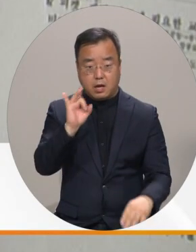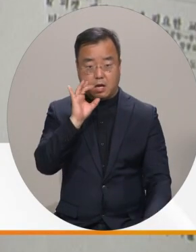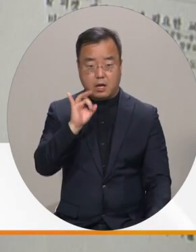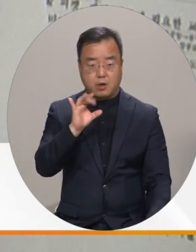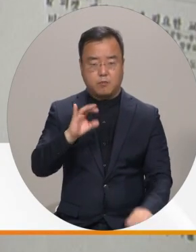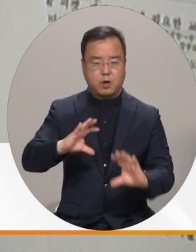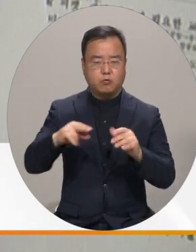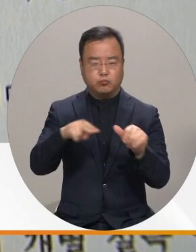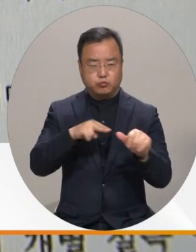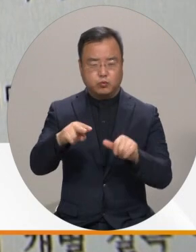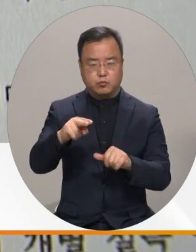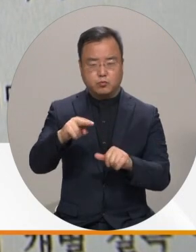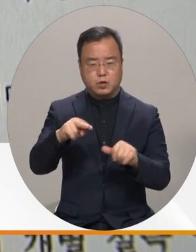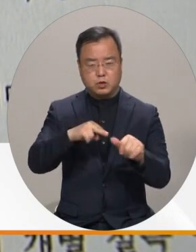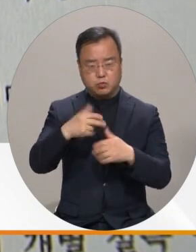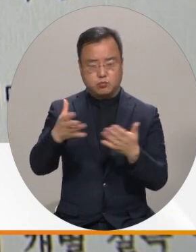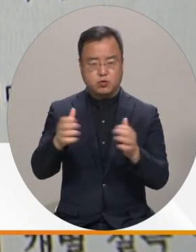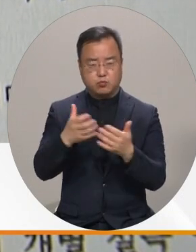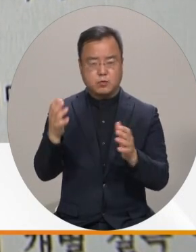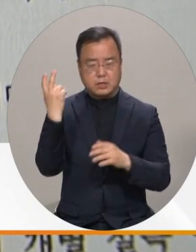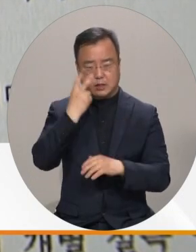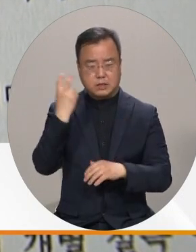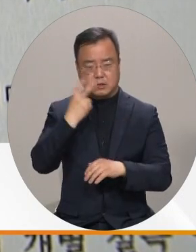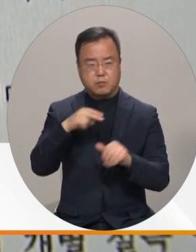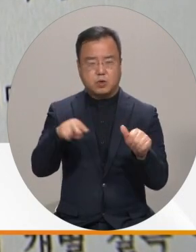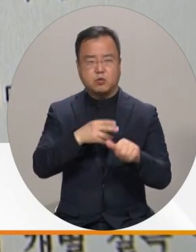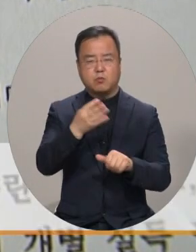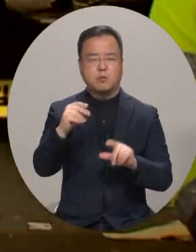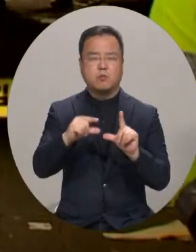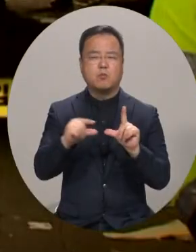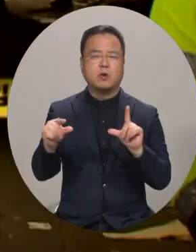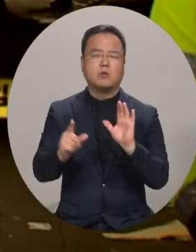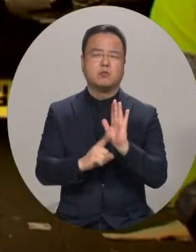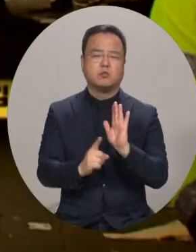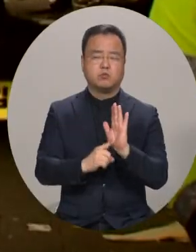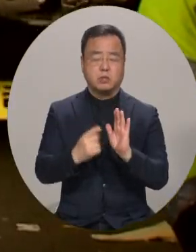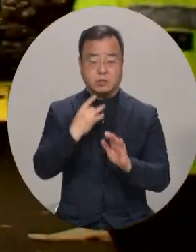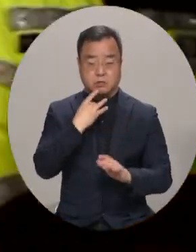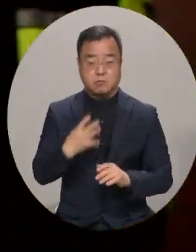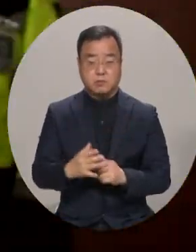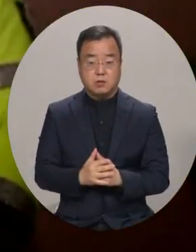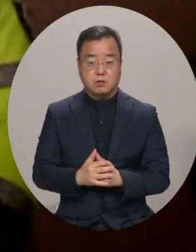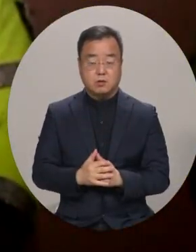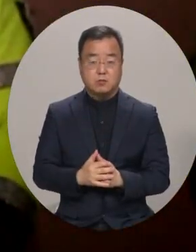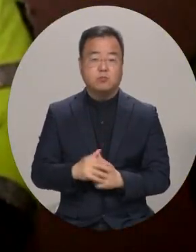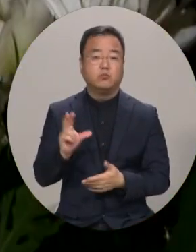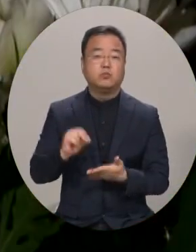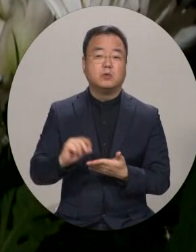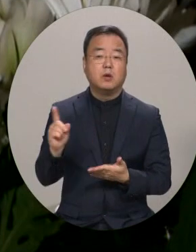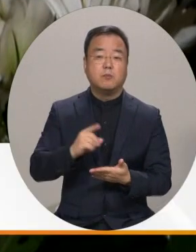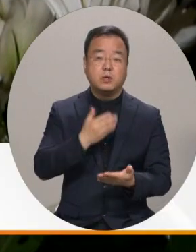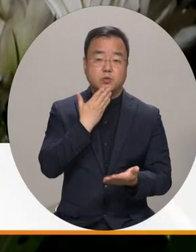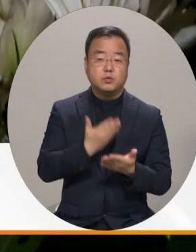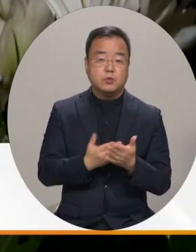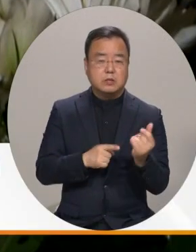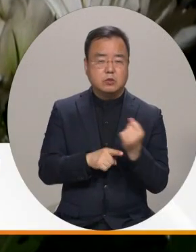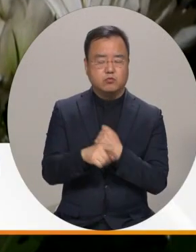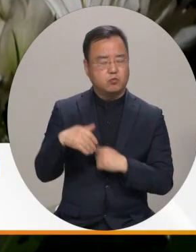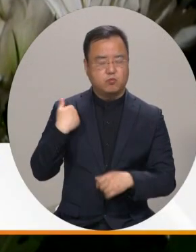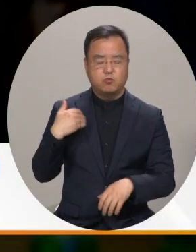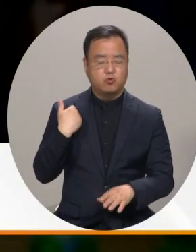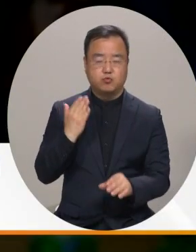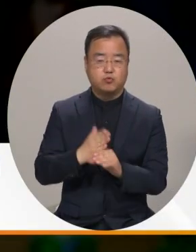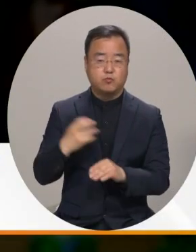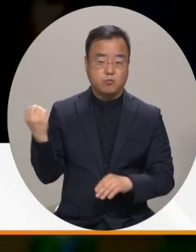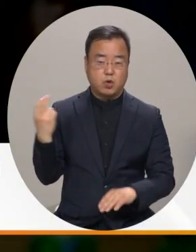사찰을 했다 그러는데 사찰 정부도 일부만 공개돼 있어 가지고 가장 큰 문제는 참사의 핵심원인을 찾지 못하면서